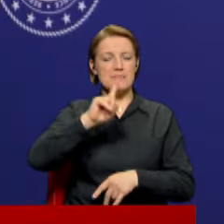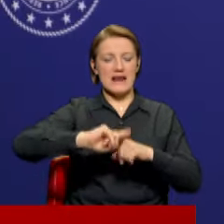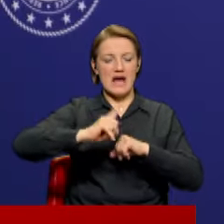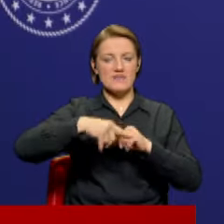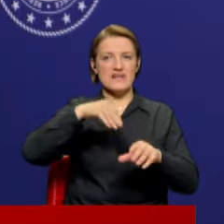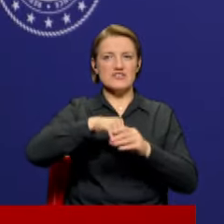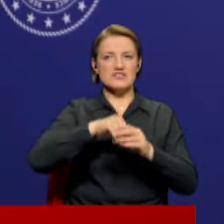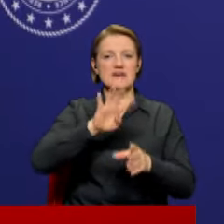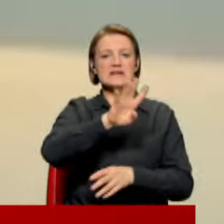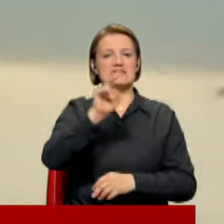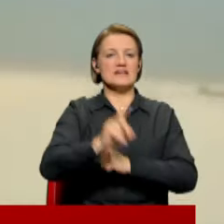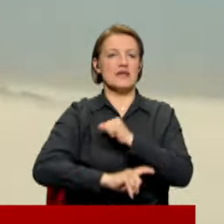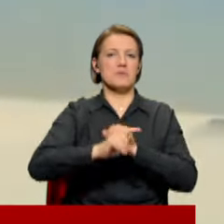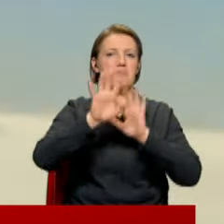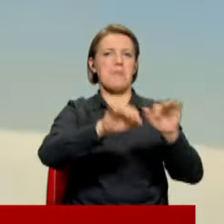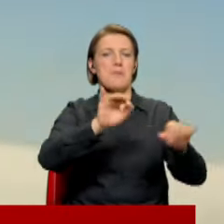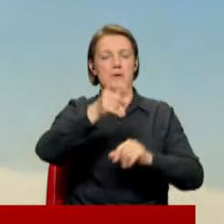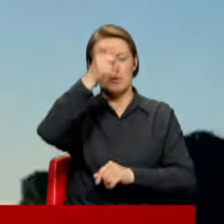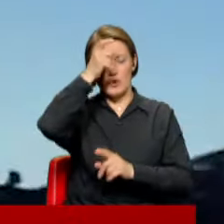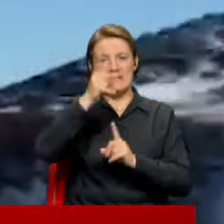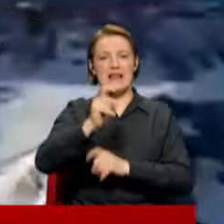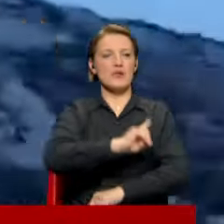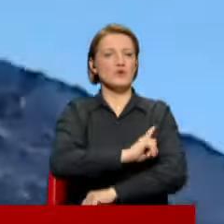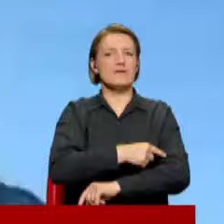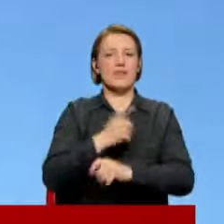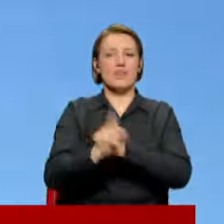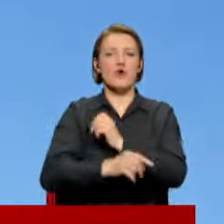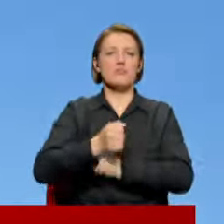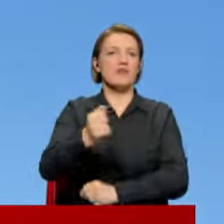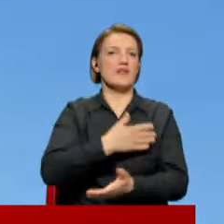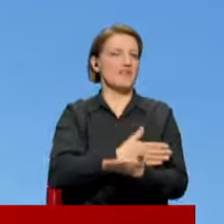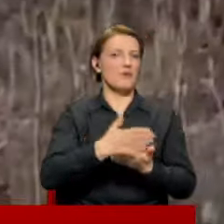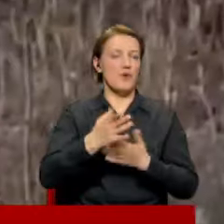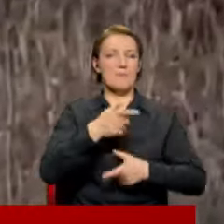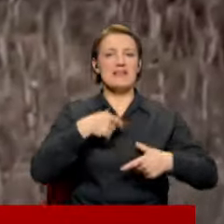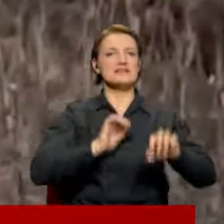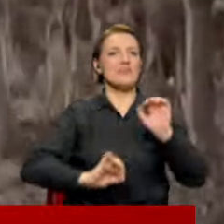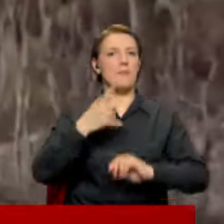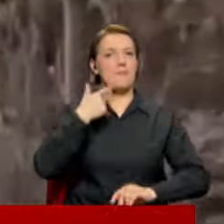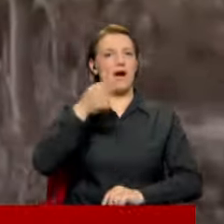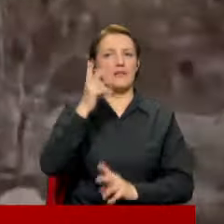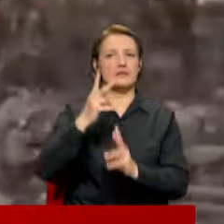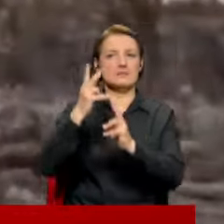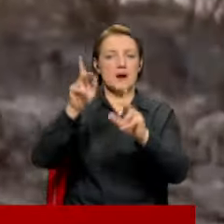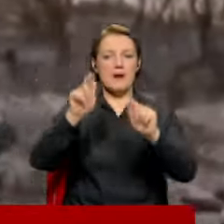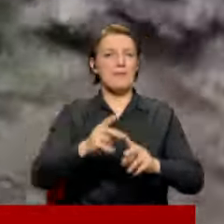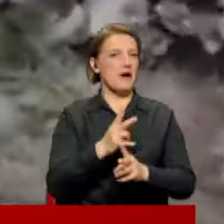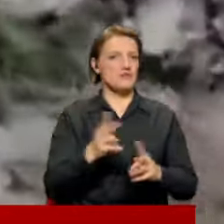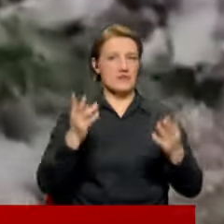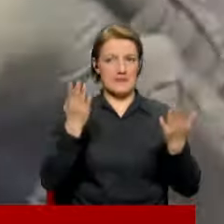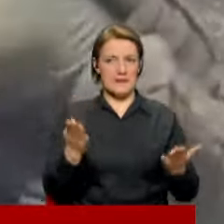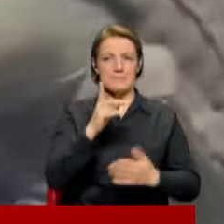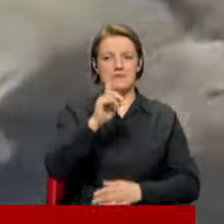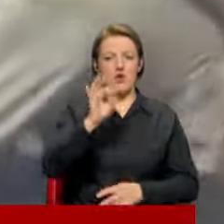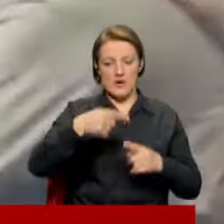48 terörist etkisiz hale getirilmiştir. Türk Silahlı Kuvvetleri'nin terörle mücadelesi sürüyor. Milli Savunma Bakanlığı tarafından yapılan açıklamada